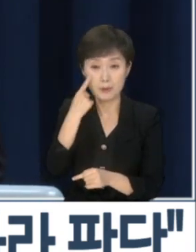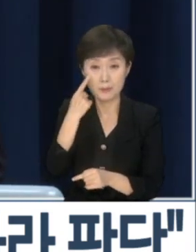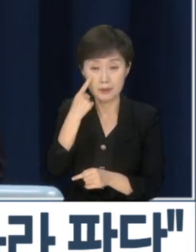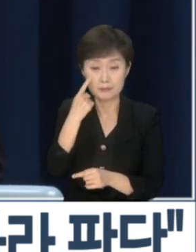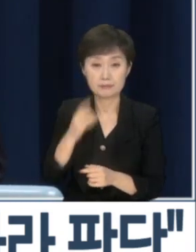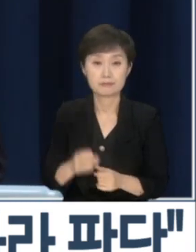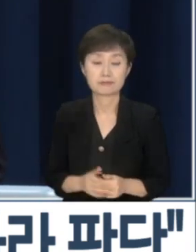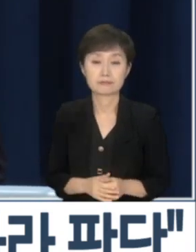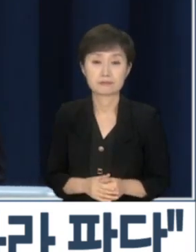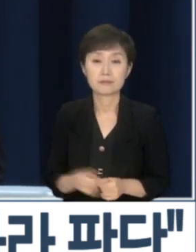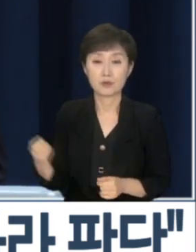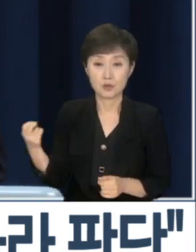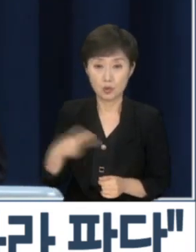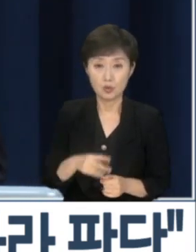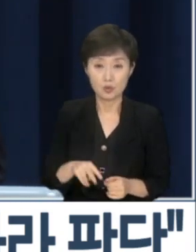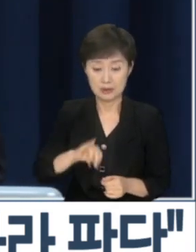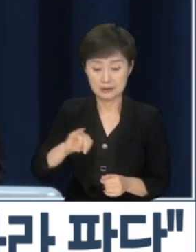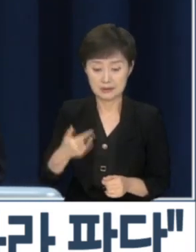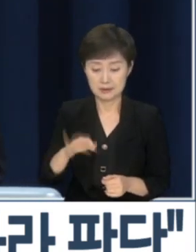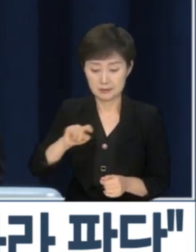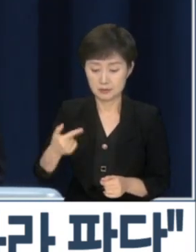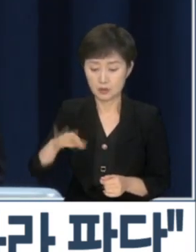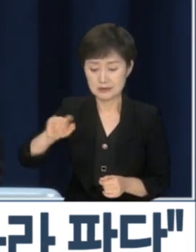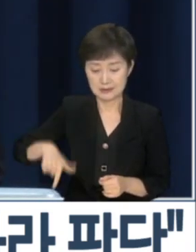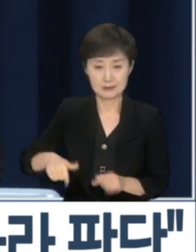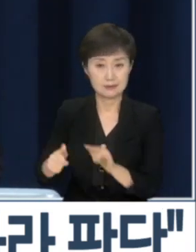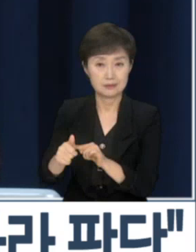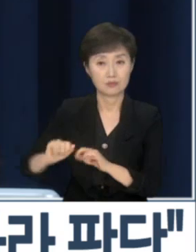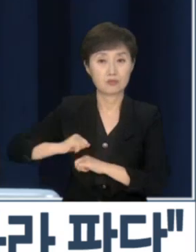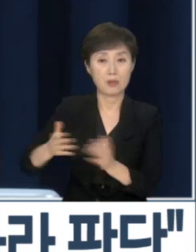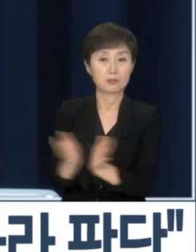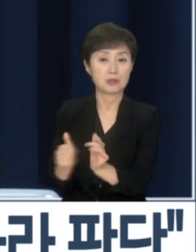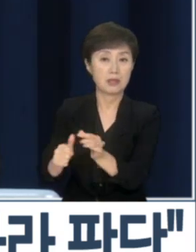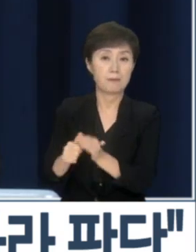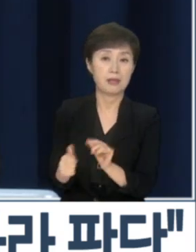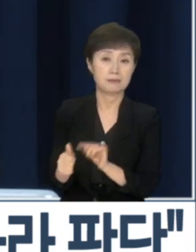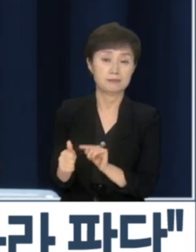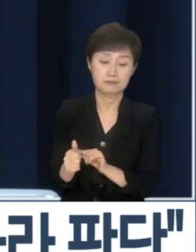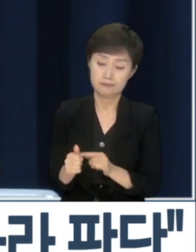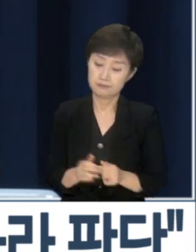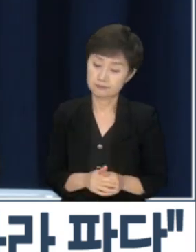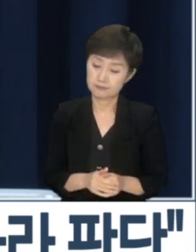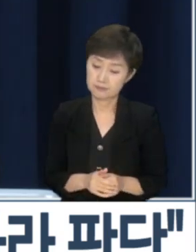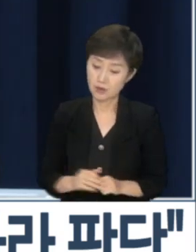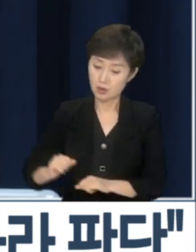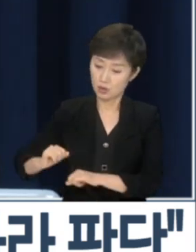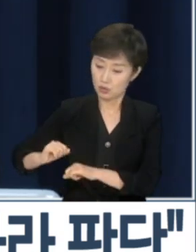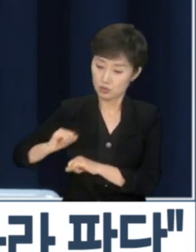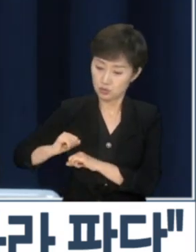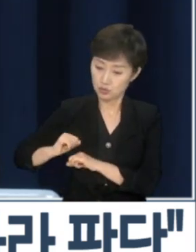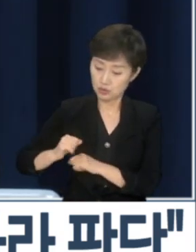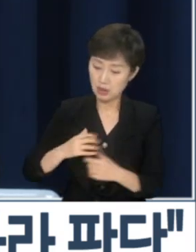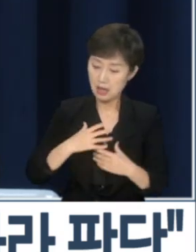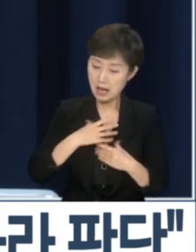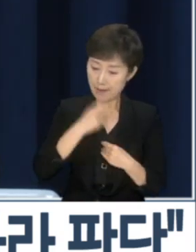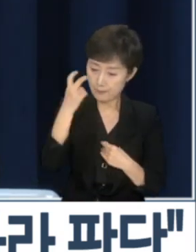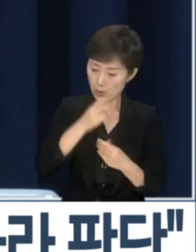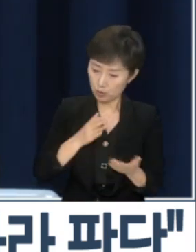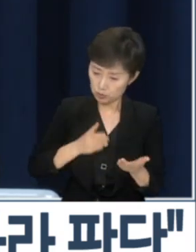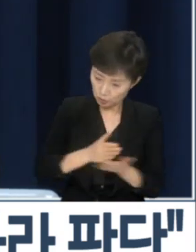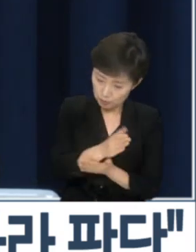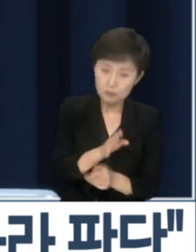생각이 됩니다 그리고 신원식 장관은 누가 봐도 국방 안보의